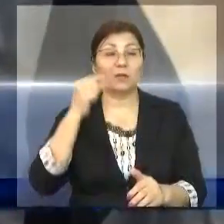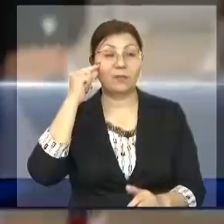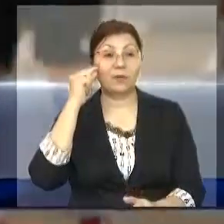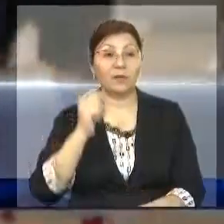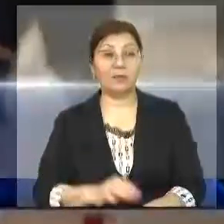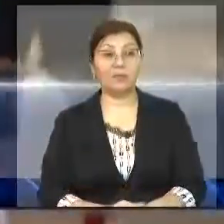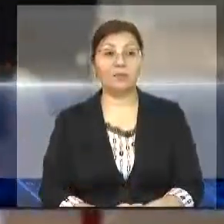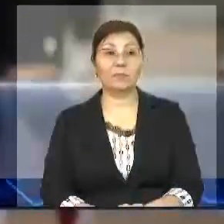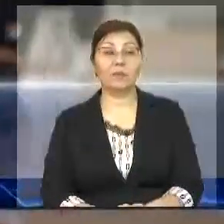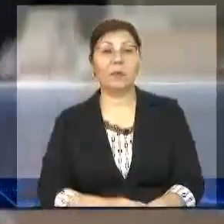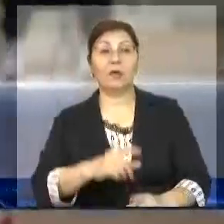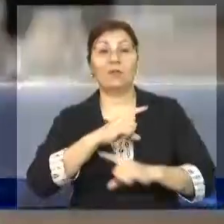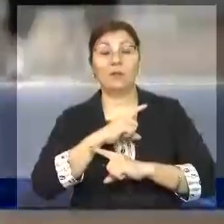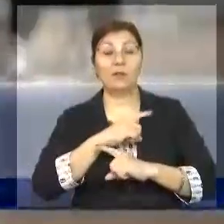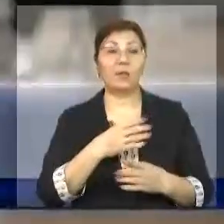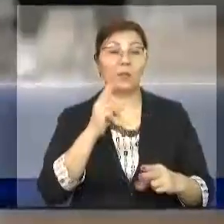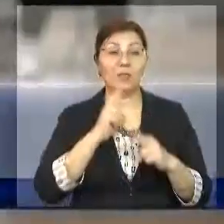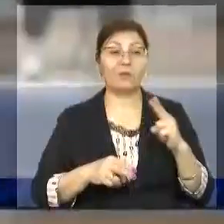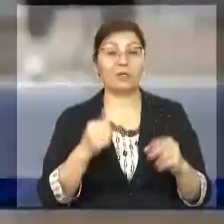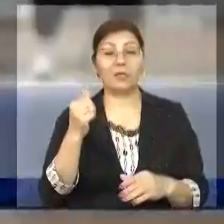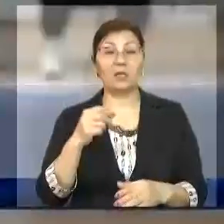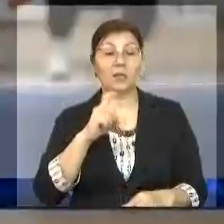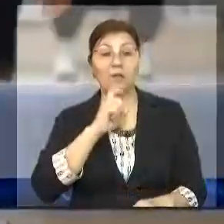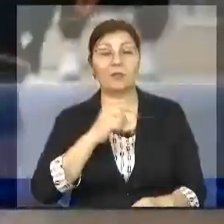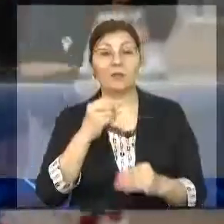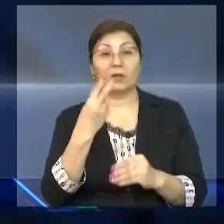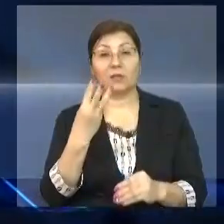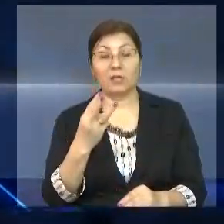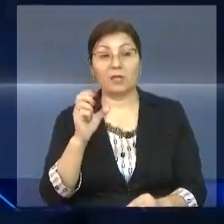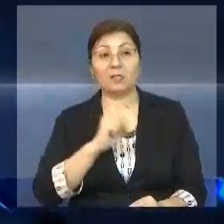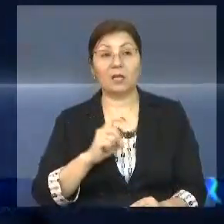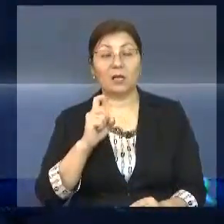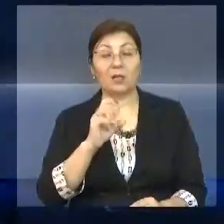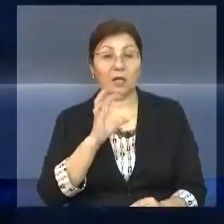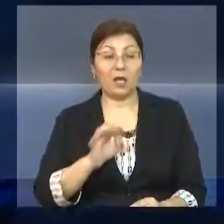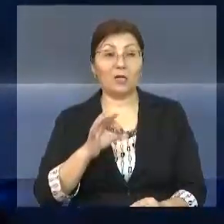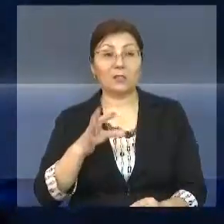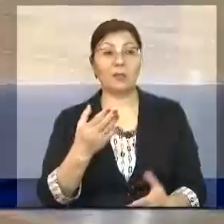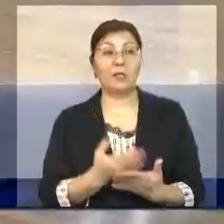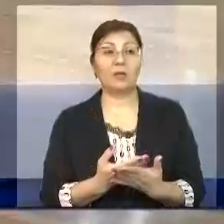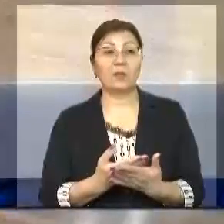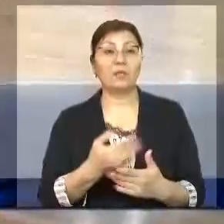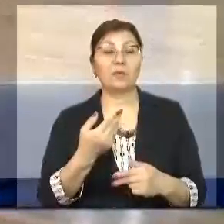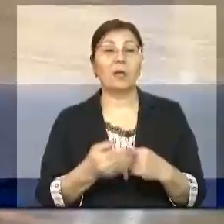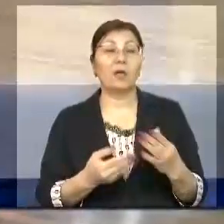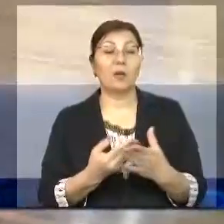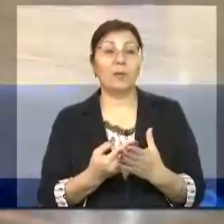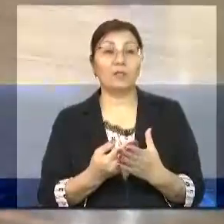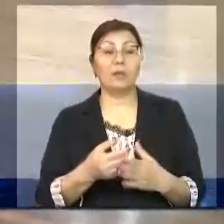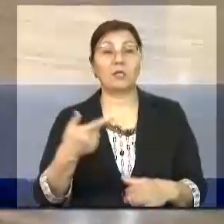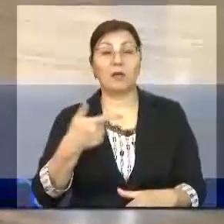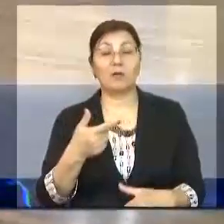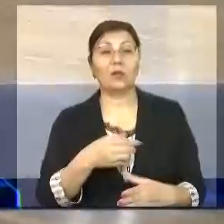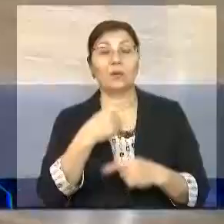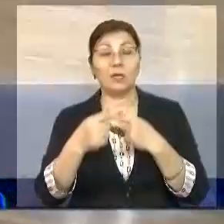впервые финальный этап Кубка Казахстана завершится в воскресенье 13 октября а два Трей чемпионат национальной Лиги среди мужских команд стартует в РАУ во